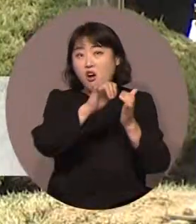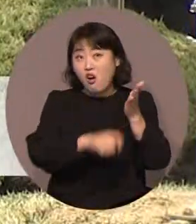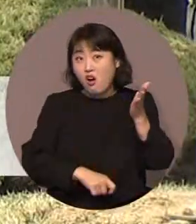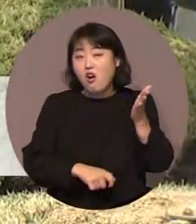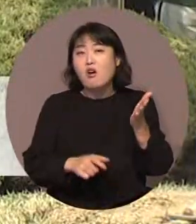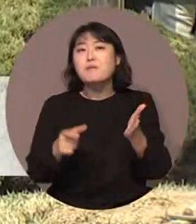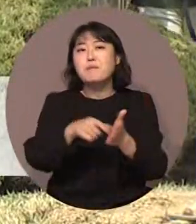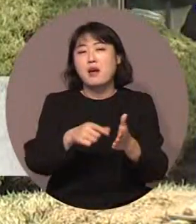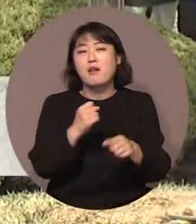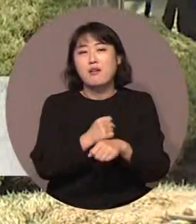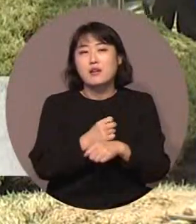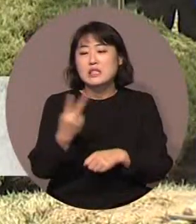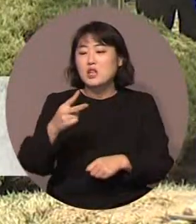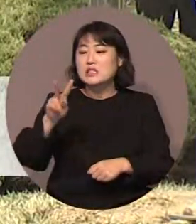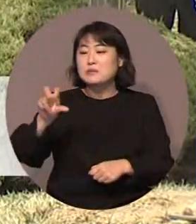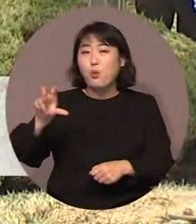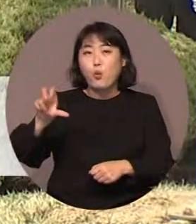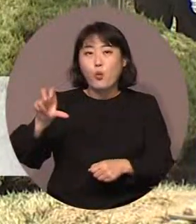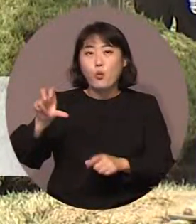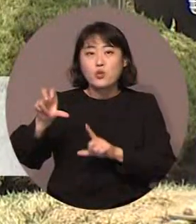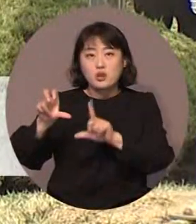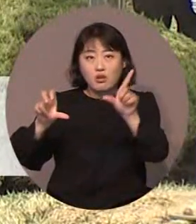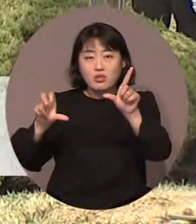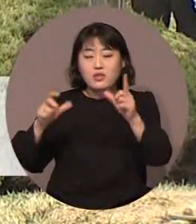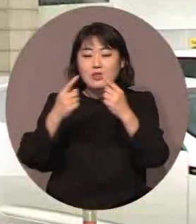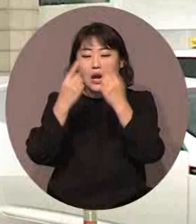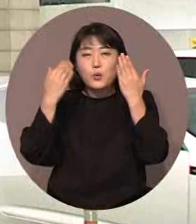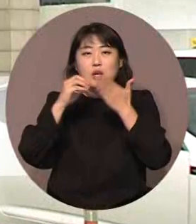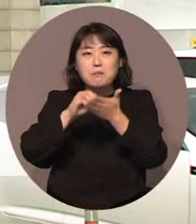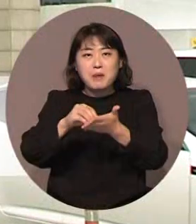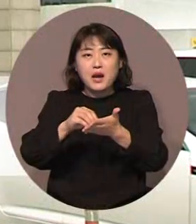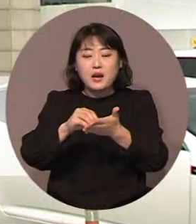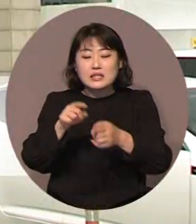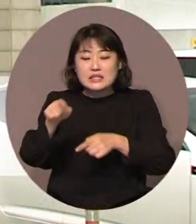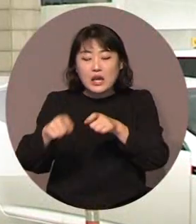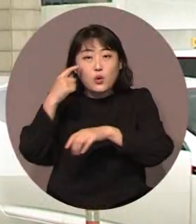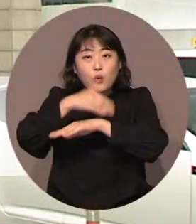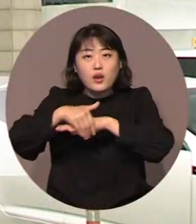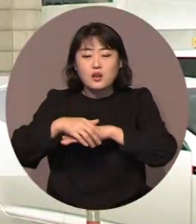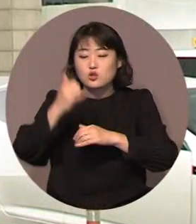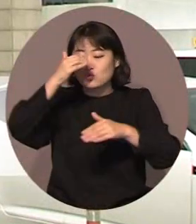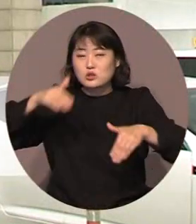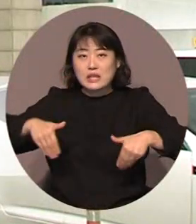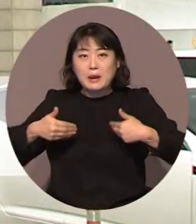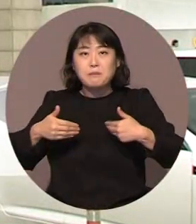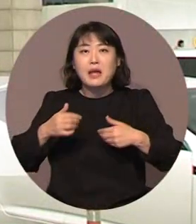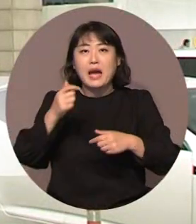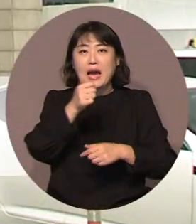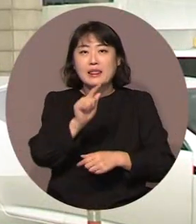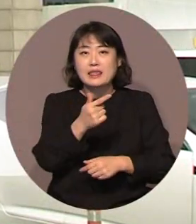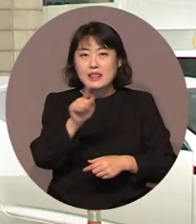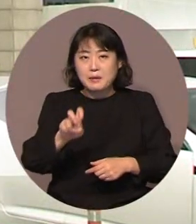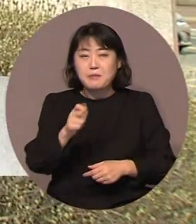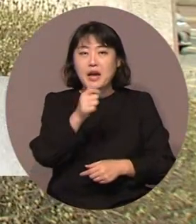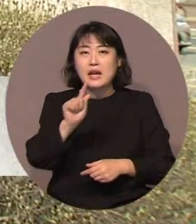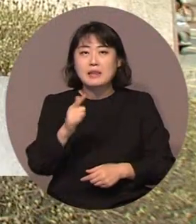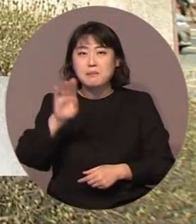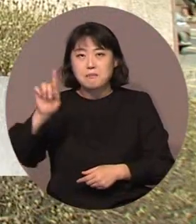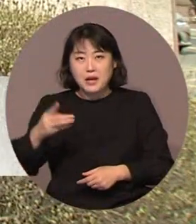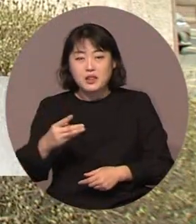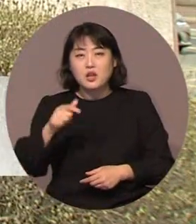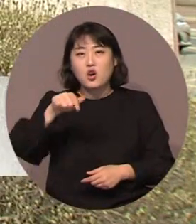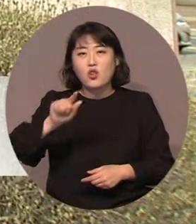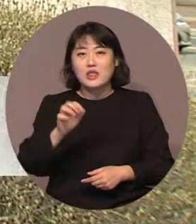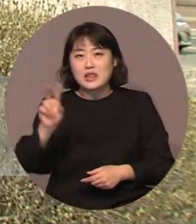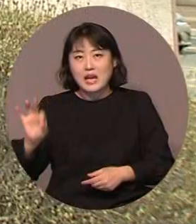한국대학교육협의회가 공표한 2025학년도 대학 입학 전형 시행계획에 따르면 충남대, 한남대, 한밭대,